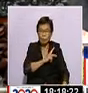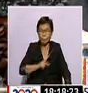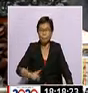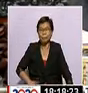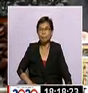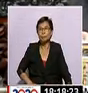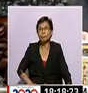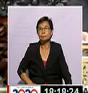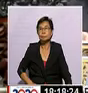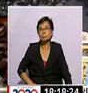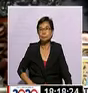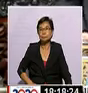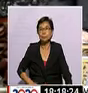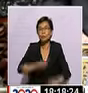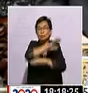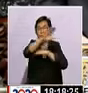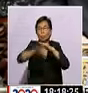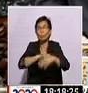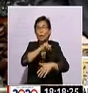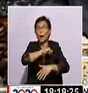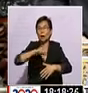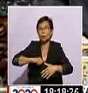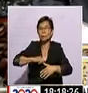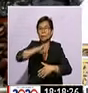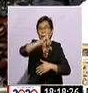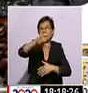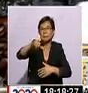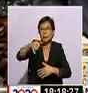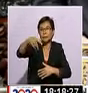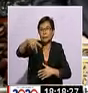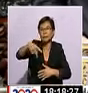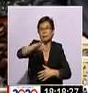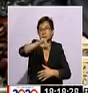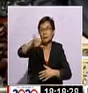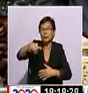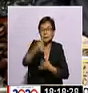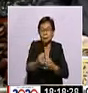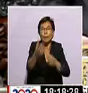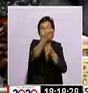Paduka Baginda Yang di-Pertuan Agong, semua anggota Jabatan Perkhidmatan Bomba dan Penyelamat Malaysia